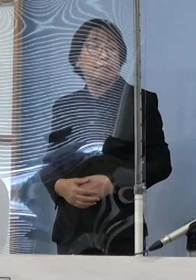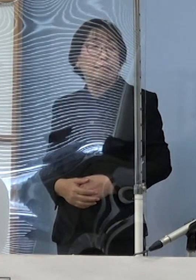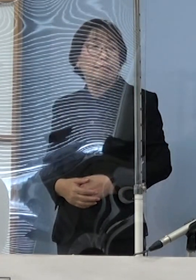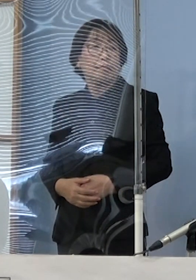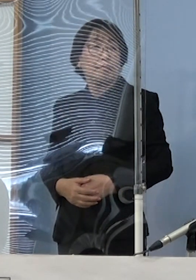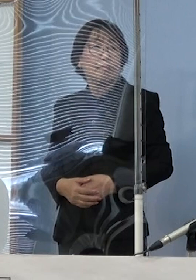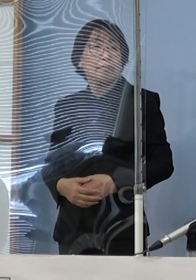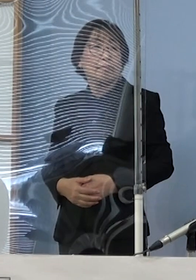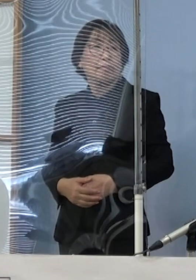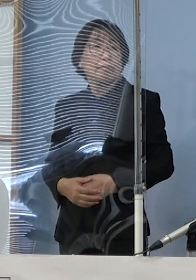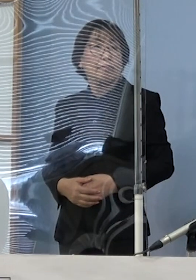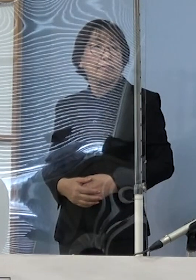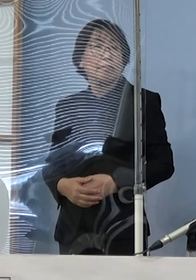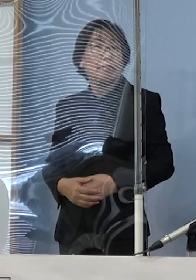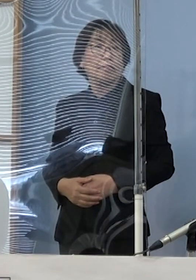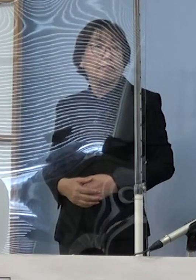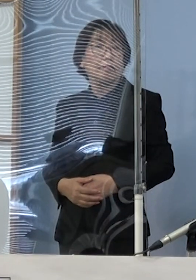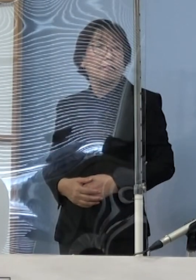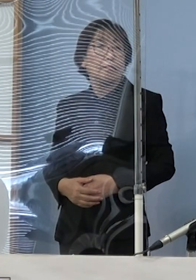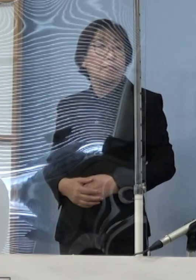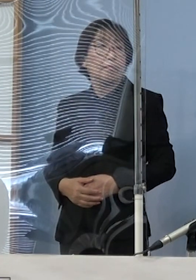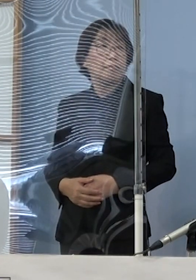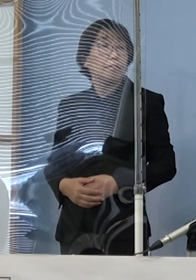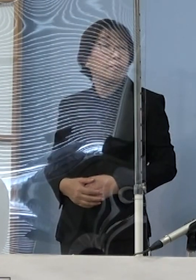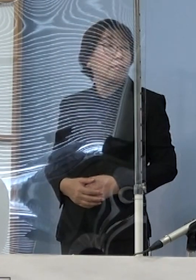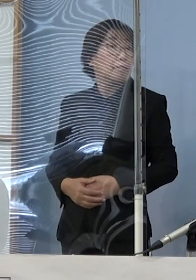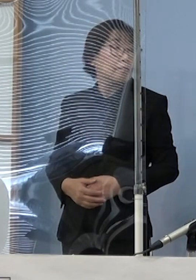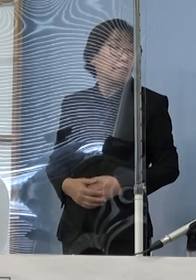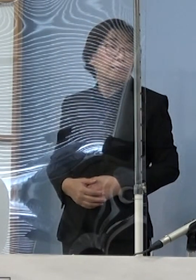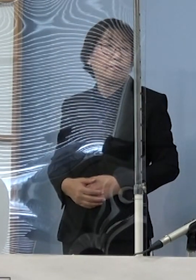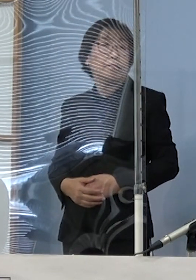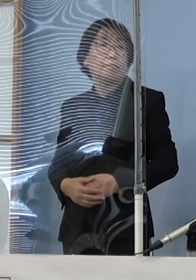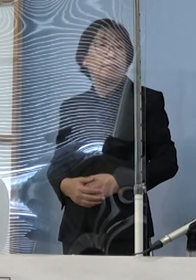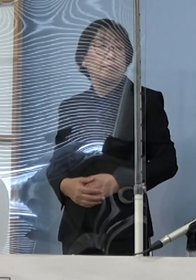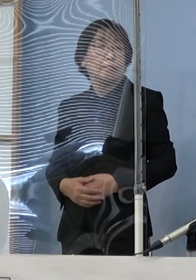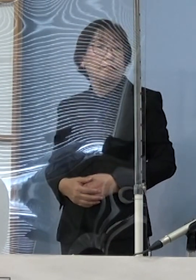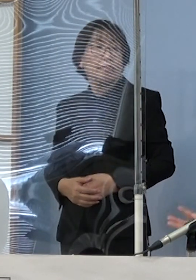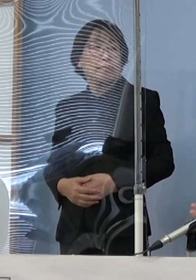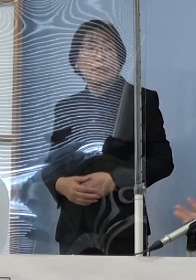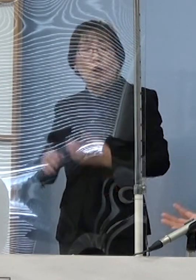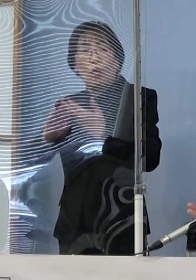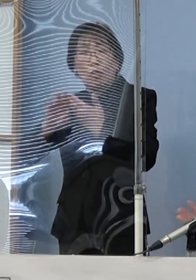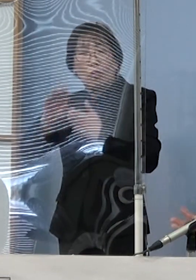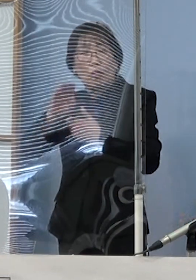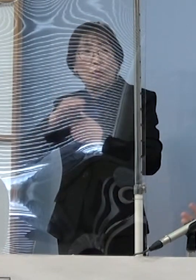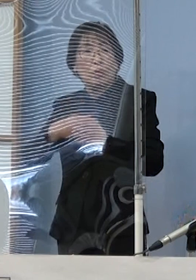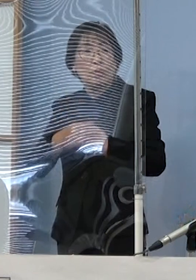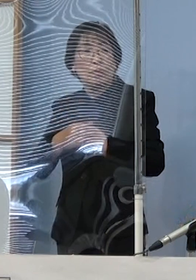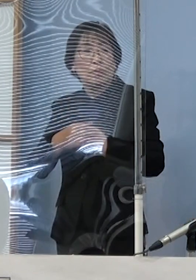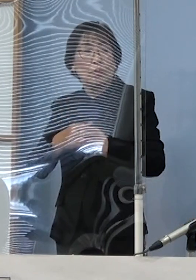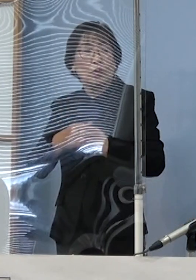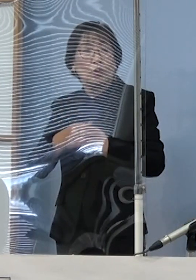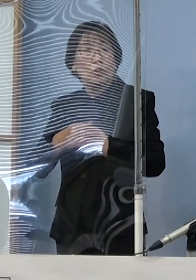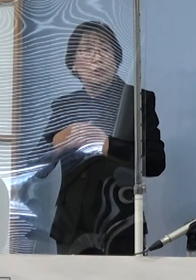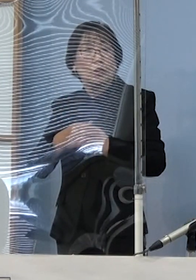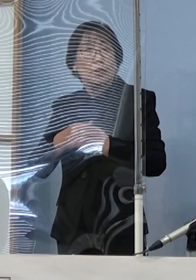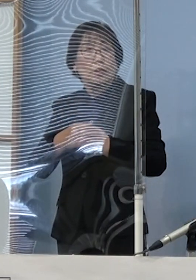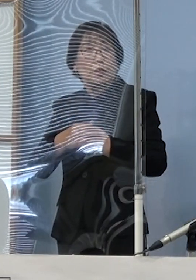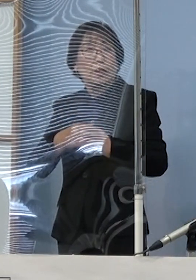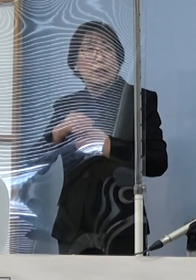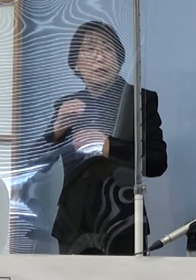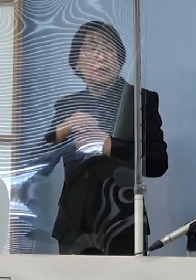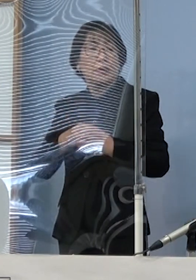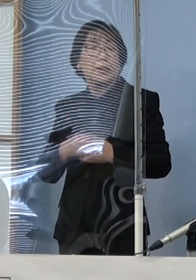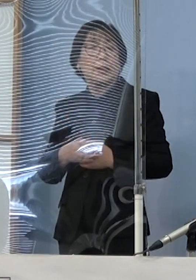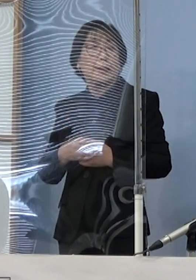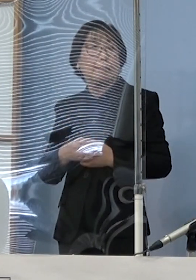う出てしまうということで、 多動性症候群とおっしゃったのはまずいですか。 いや、そういうこう振りというものがこう出てしまうということを